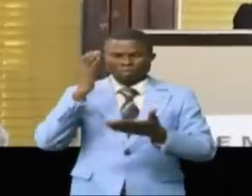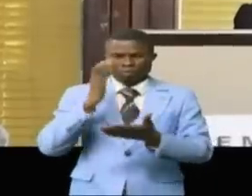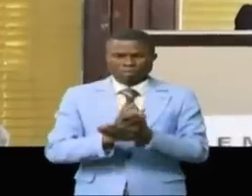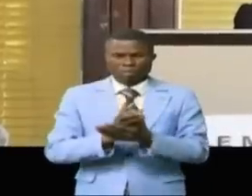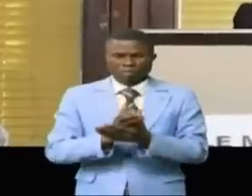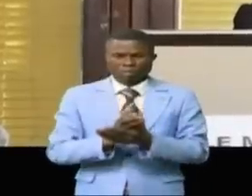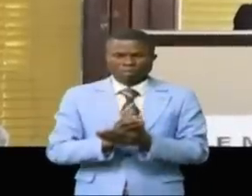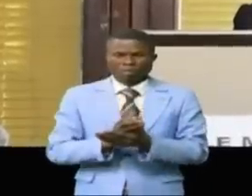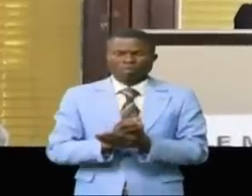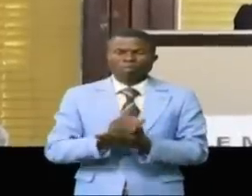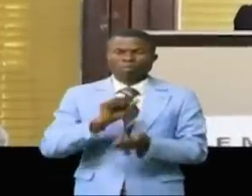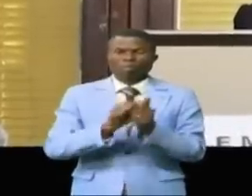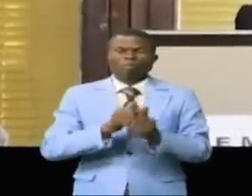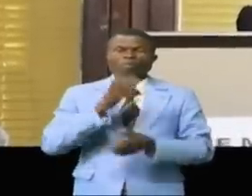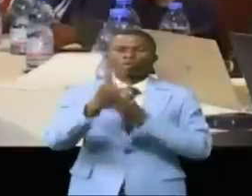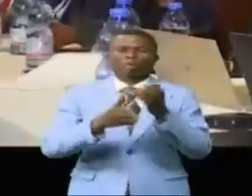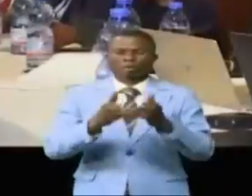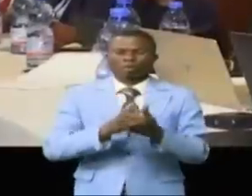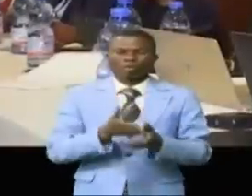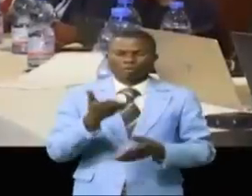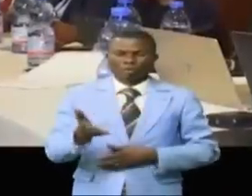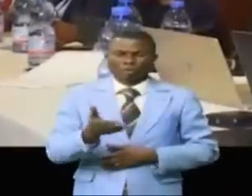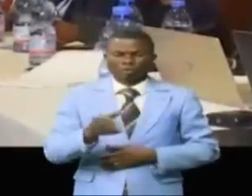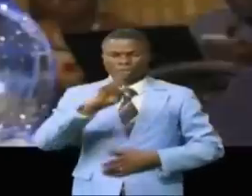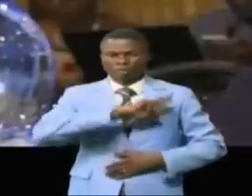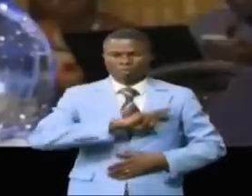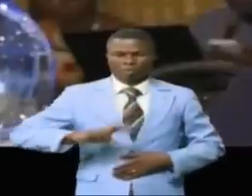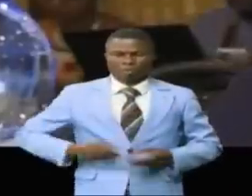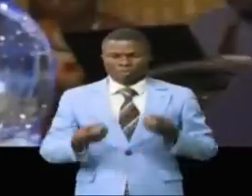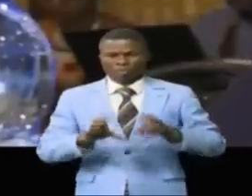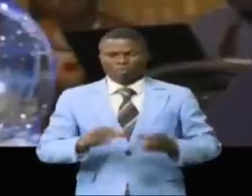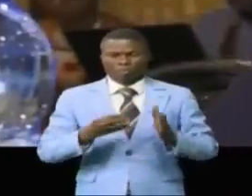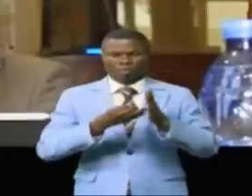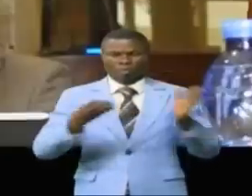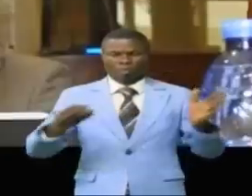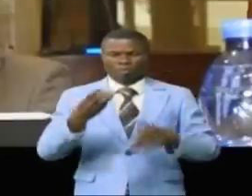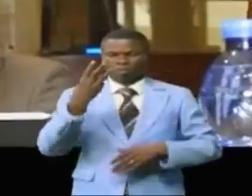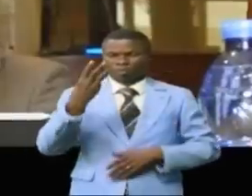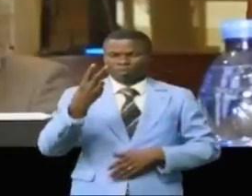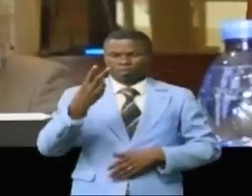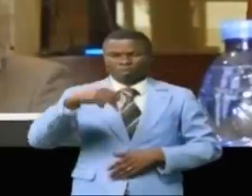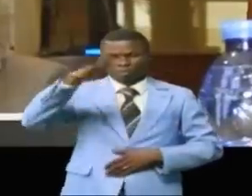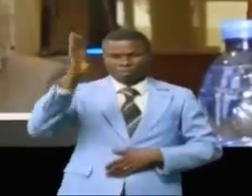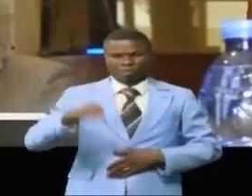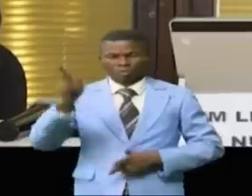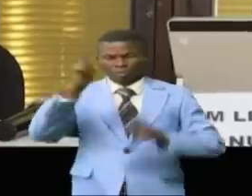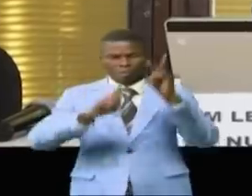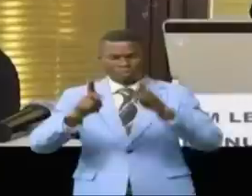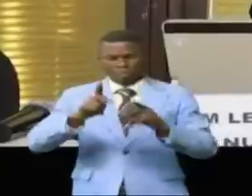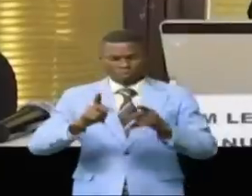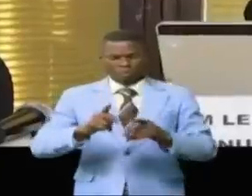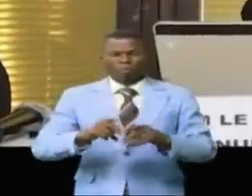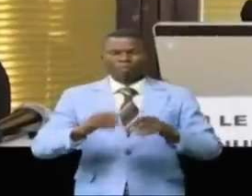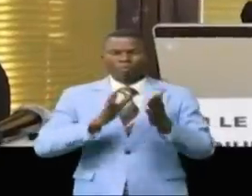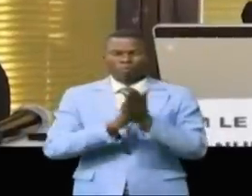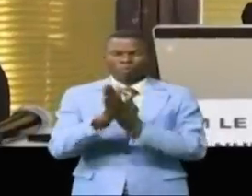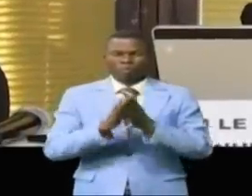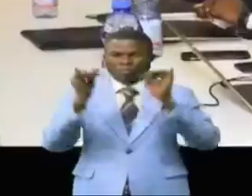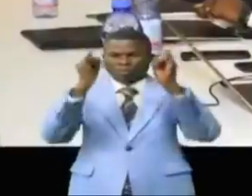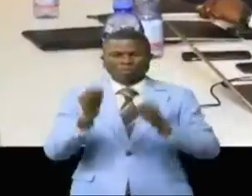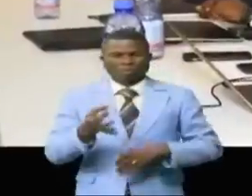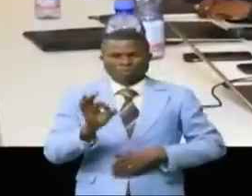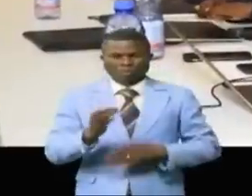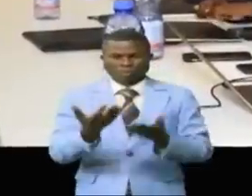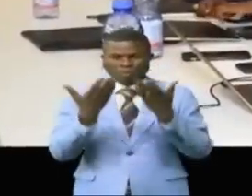la cybercriminalité. En RDC, 82% de la population reste encore non connectée. Cette